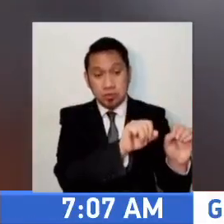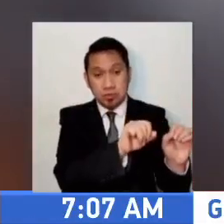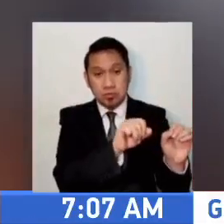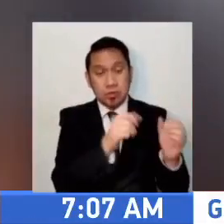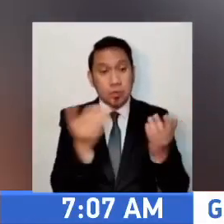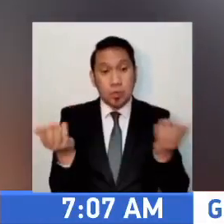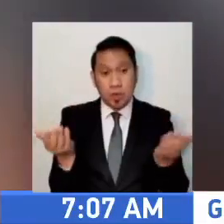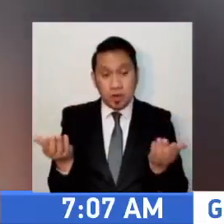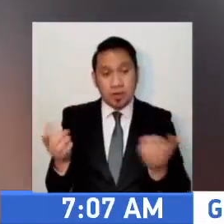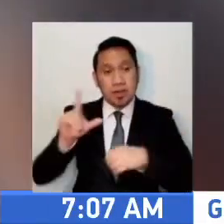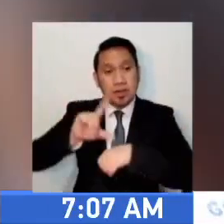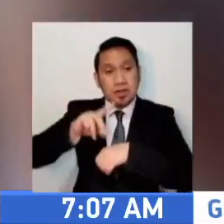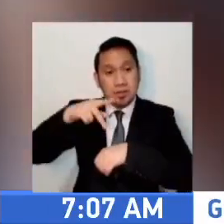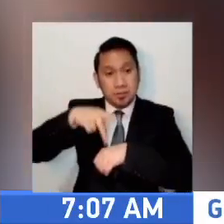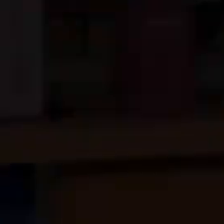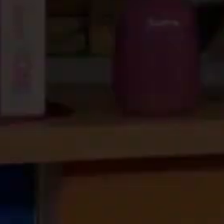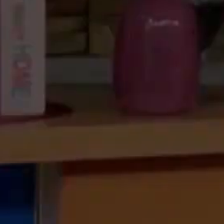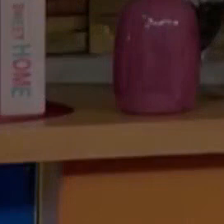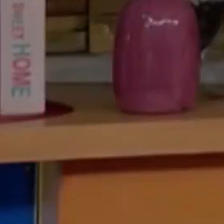Police Station.